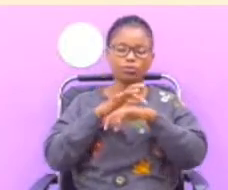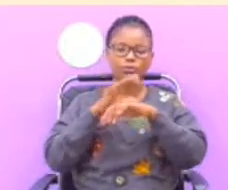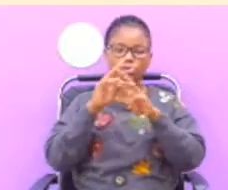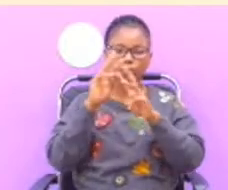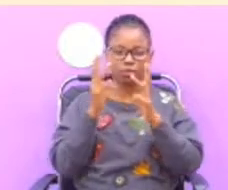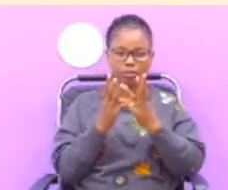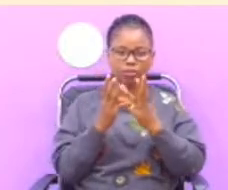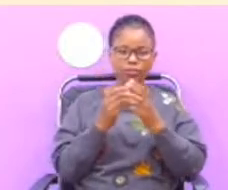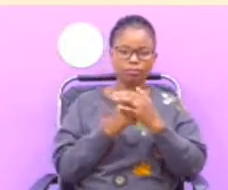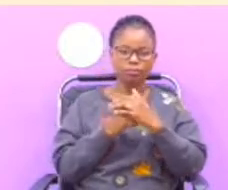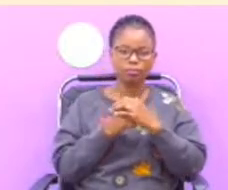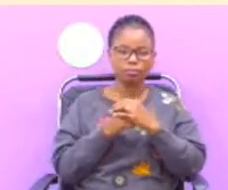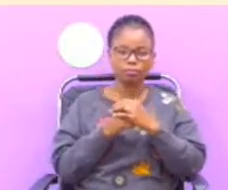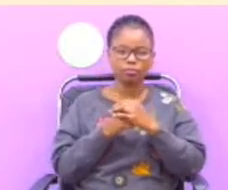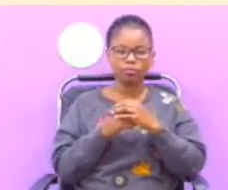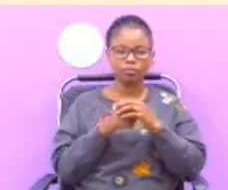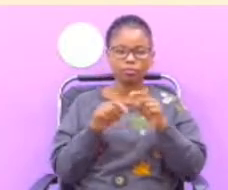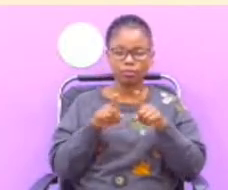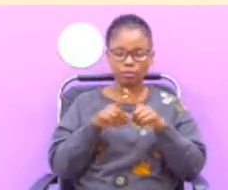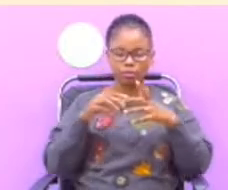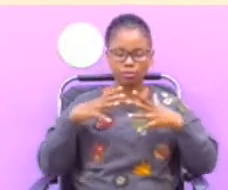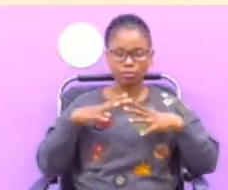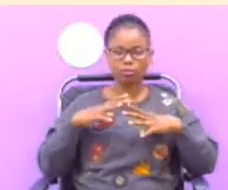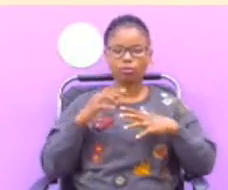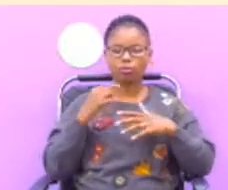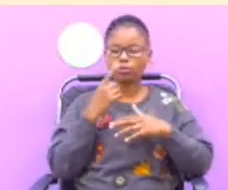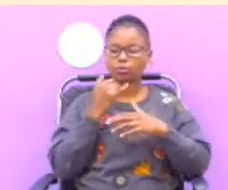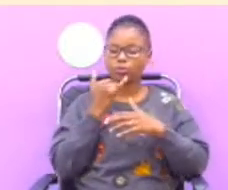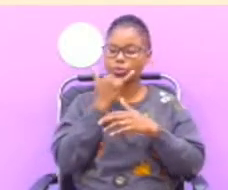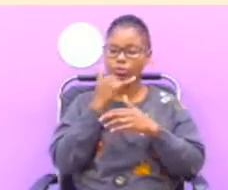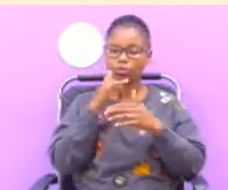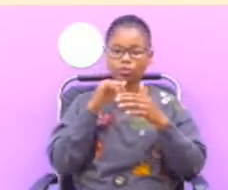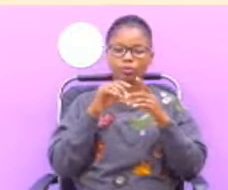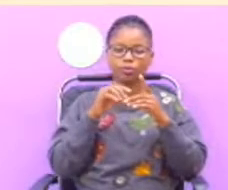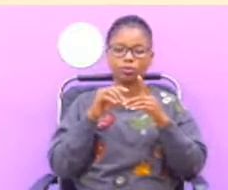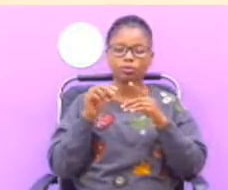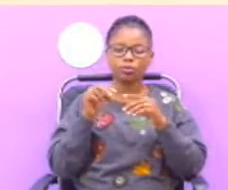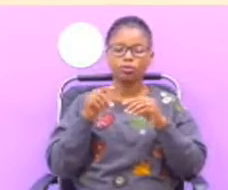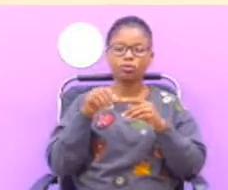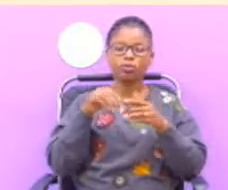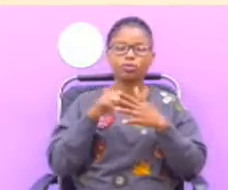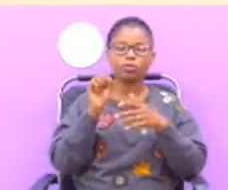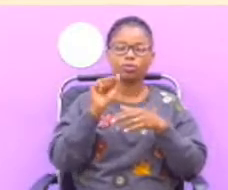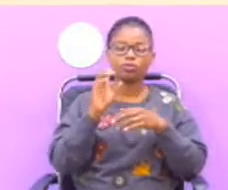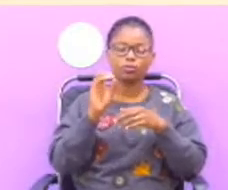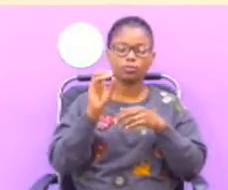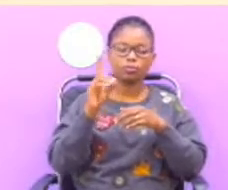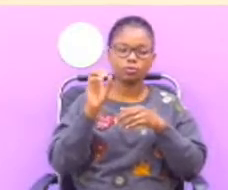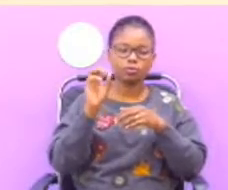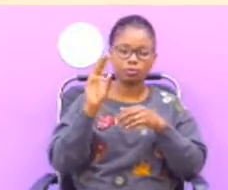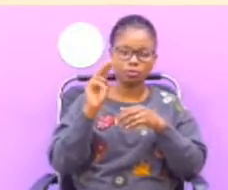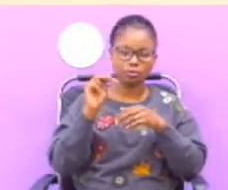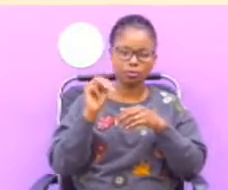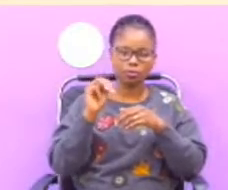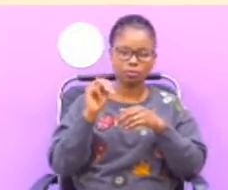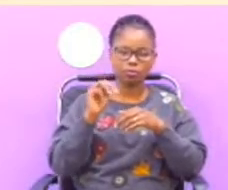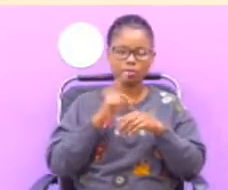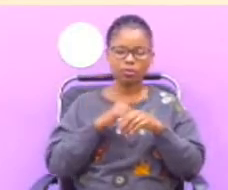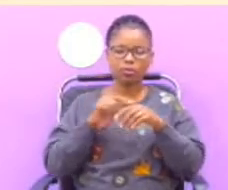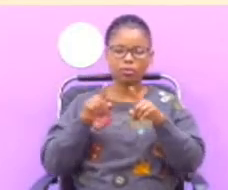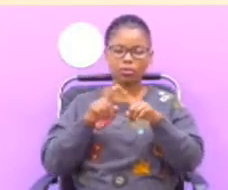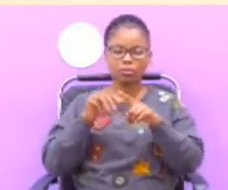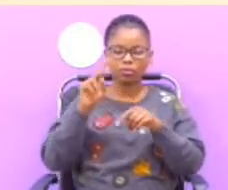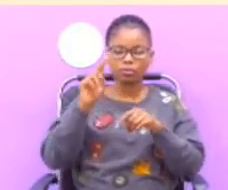aria mahuthikire kwihia Sodomu ni mehirie aria mahuthikire uhoro-ini wa mai hindi ya